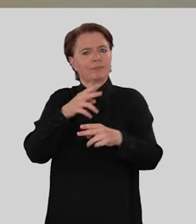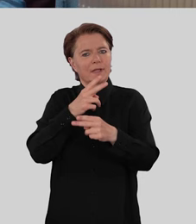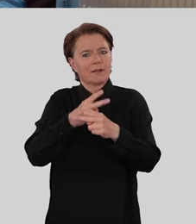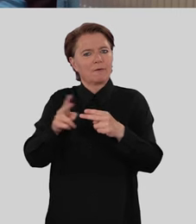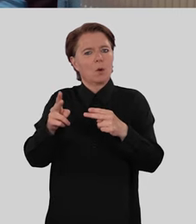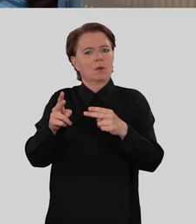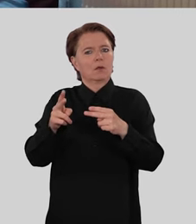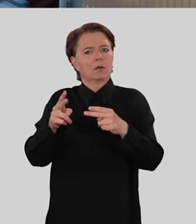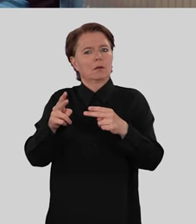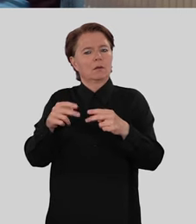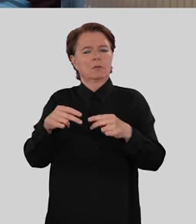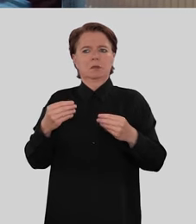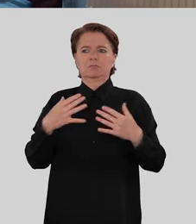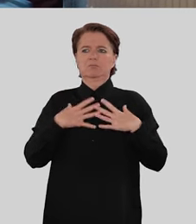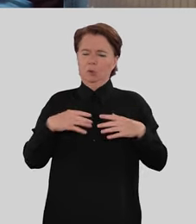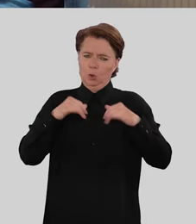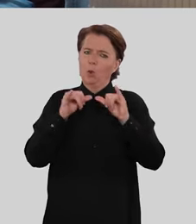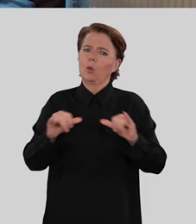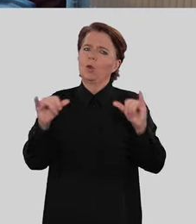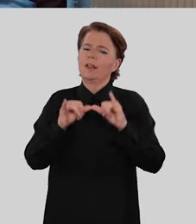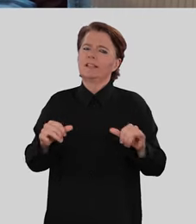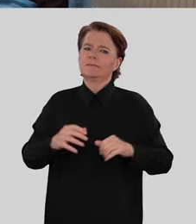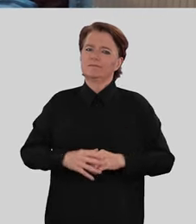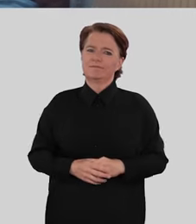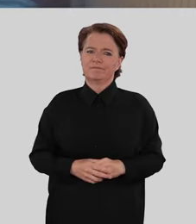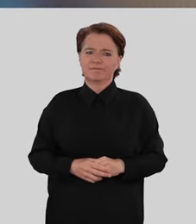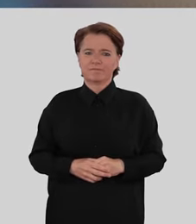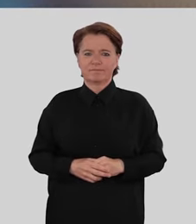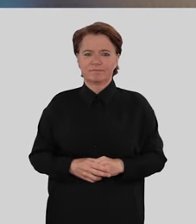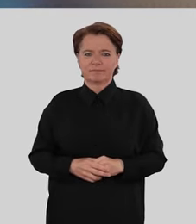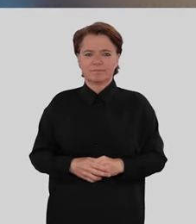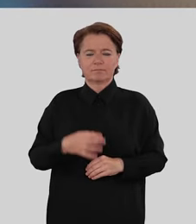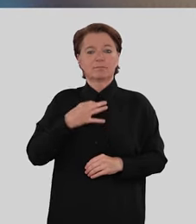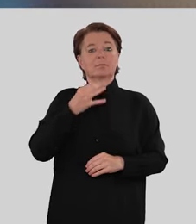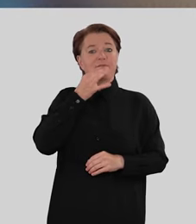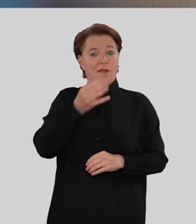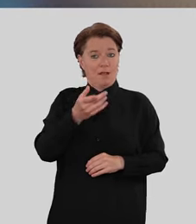gewöhnt. Und ich muss auch sagen, bin glücklich.